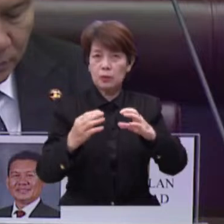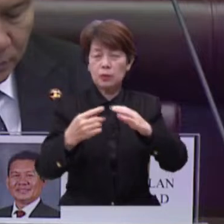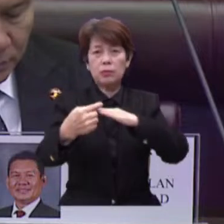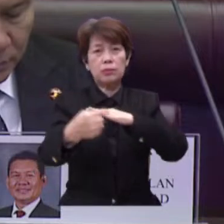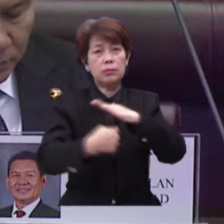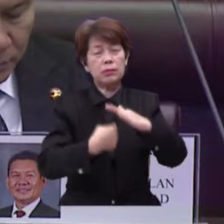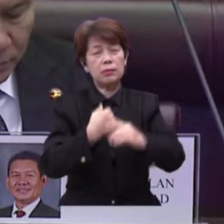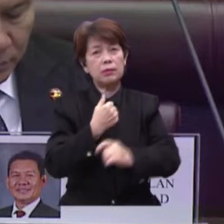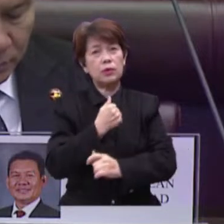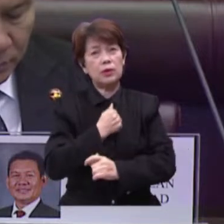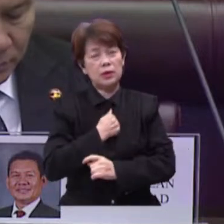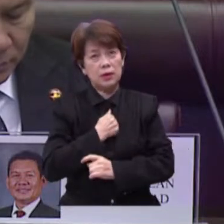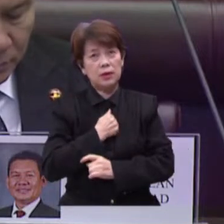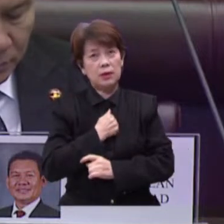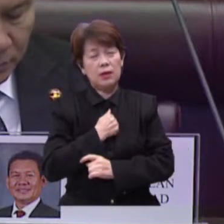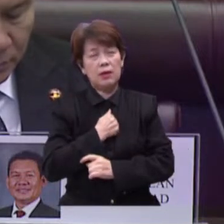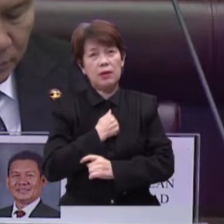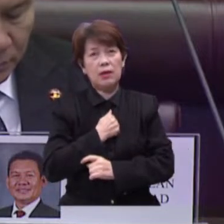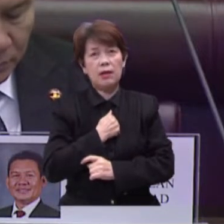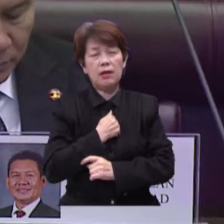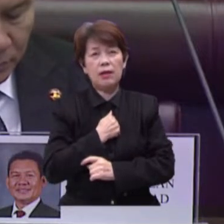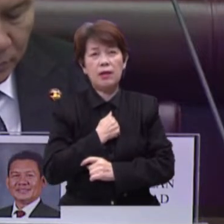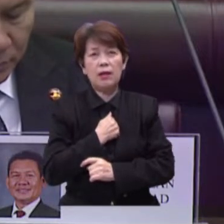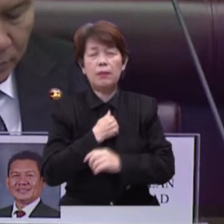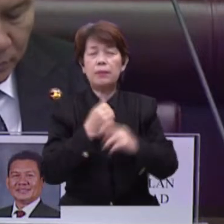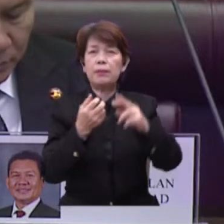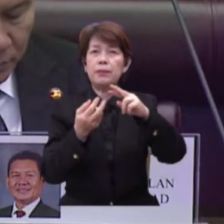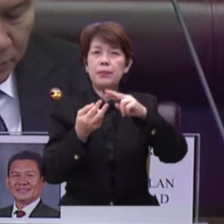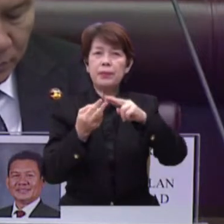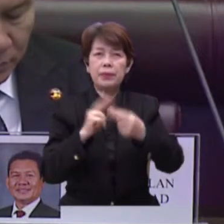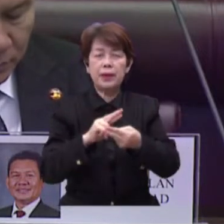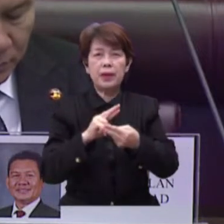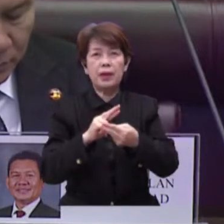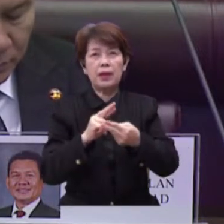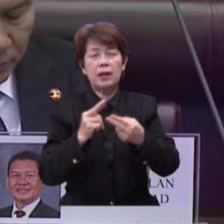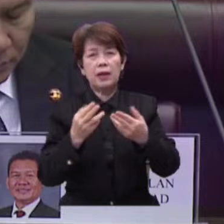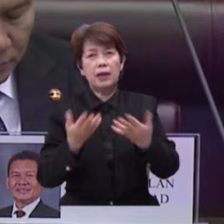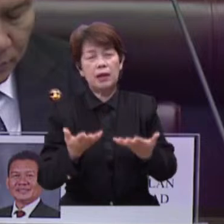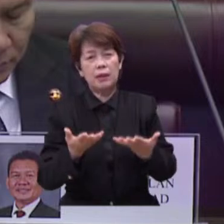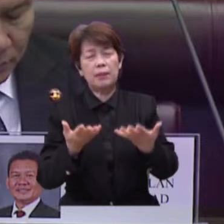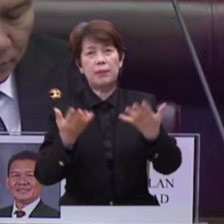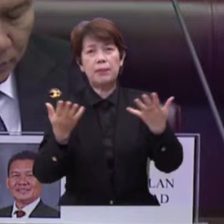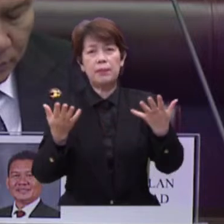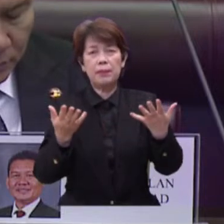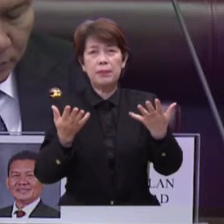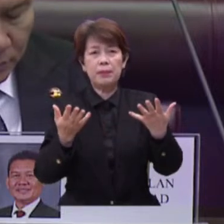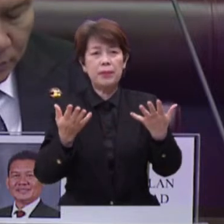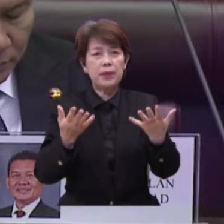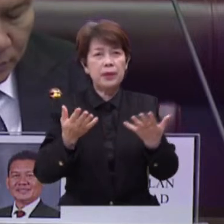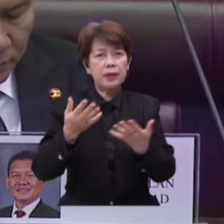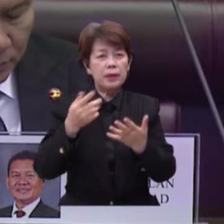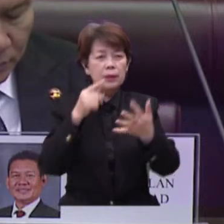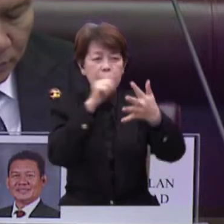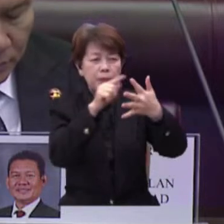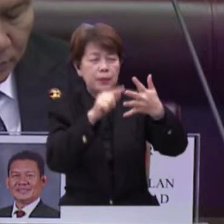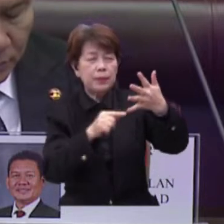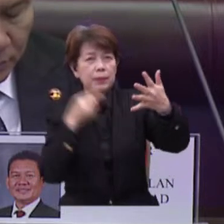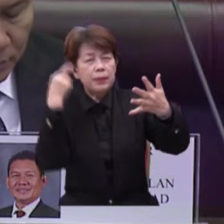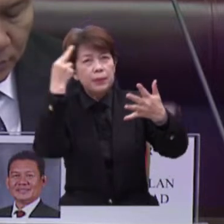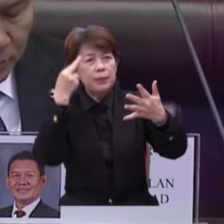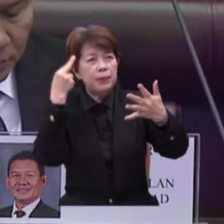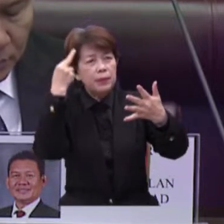bunuh diri adalah akibat ataupun dengan izin outcome dan penyebab-penyebabnya perlu